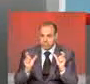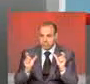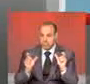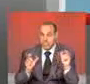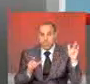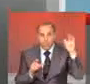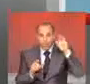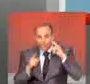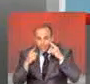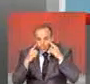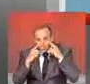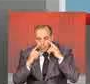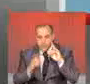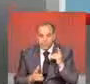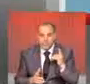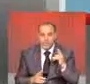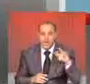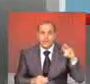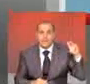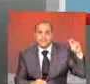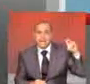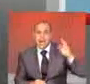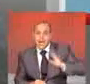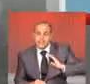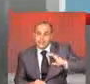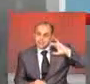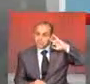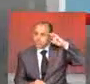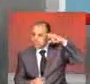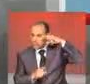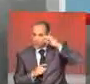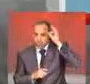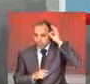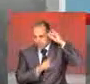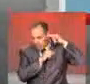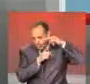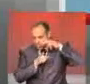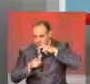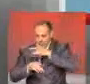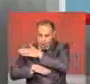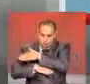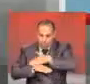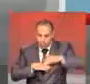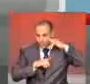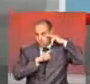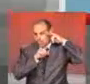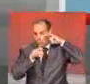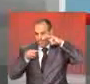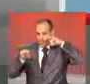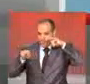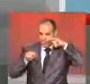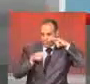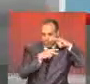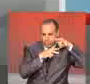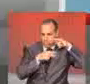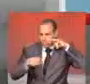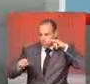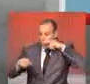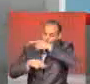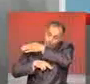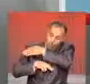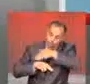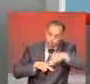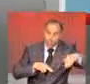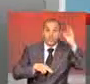جوية قامت بها طائرة عسكرية تونسية على مستوى الحدود من خلال تمشيط كامل الشريط